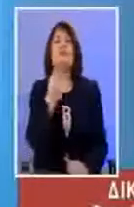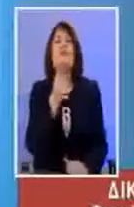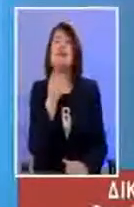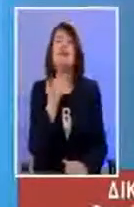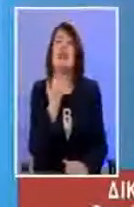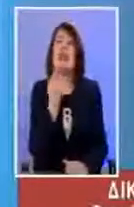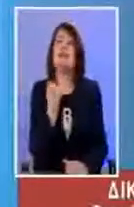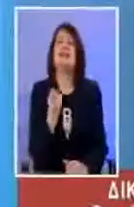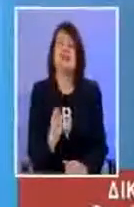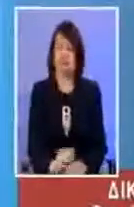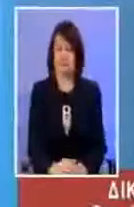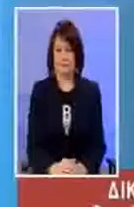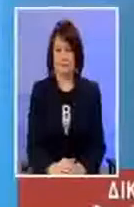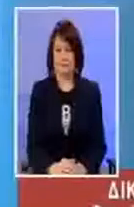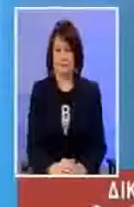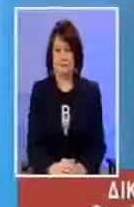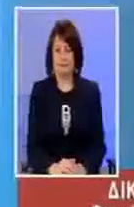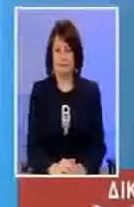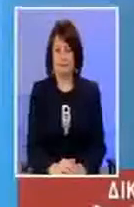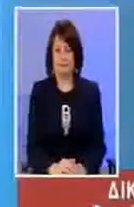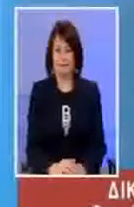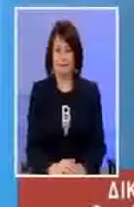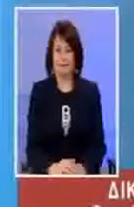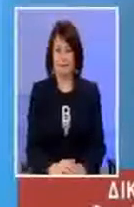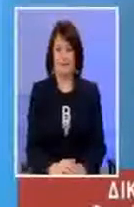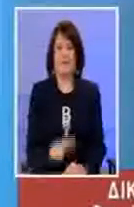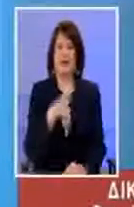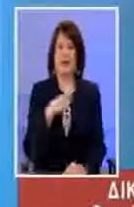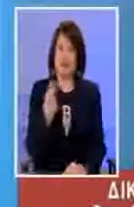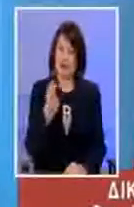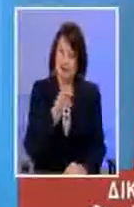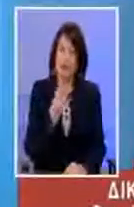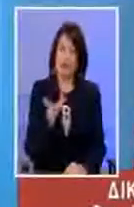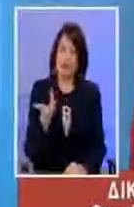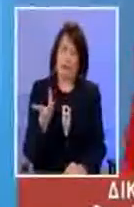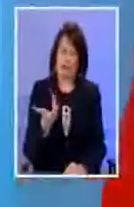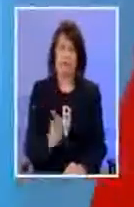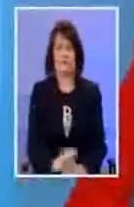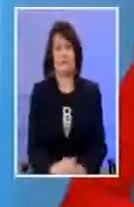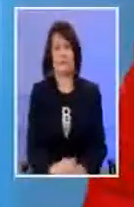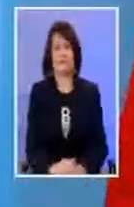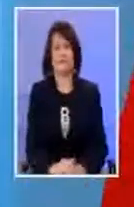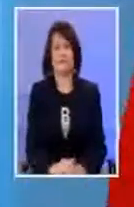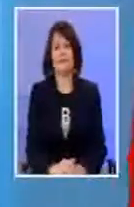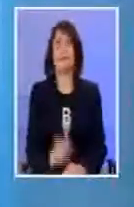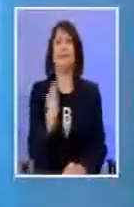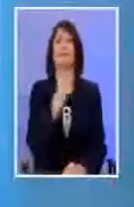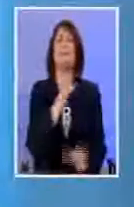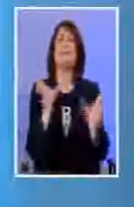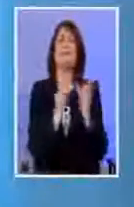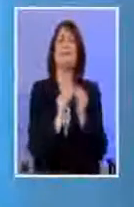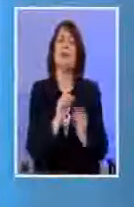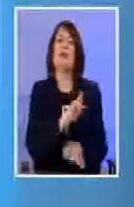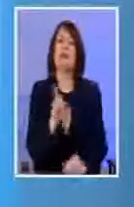εσείς? Ναι, ήθελα και εγώ να πω τις απόψεις μου. Βεβαίως. Ως προς το θέμα της